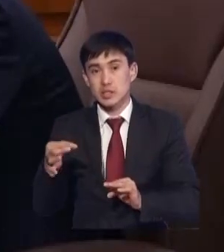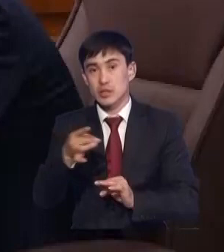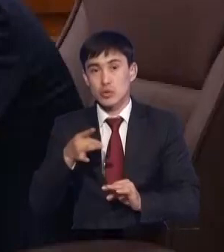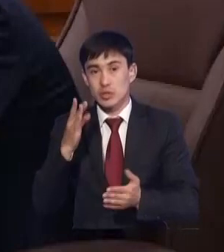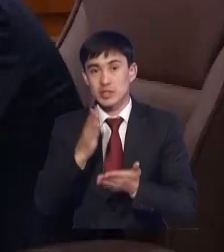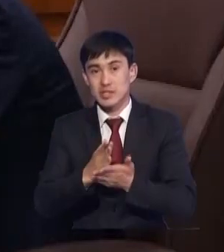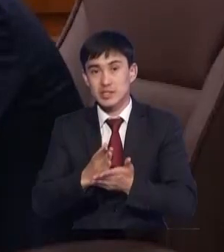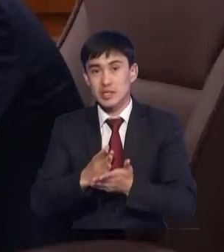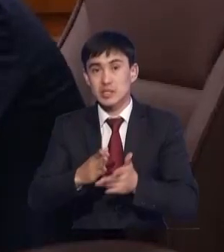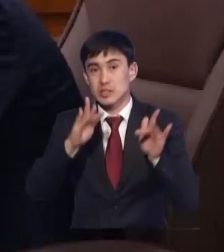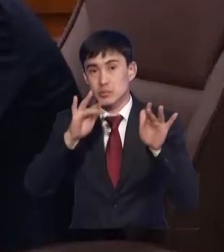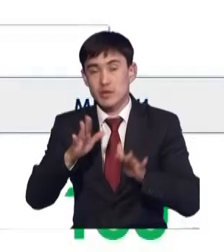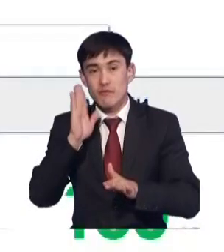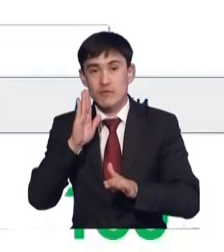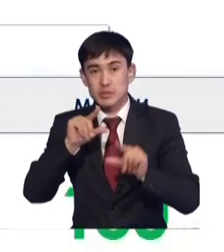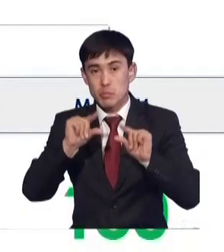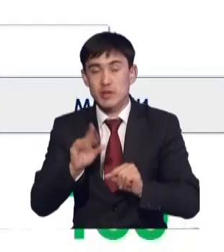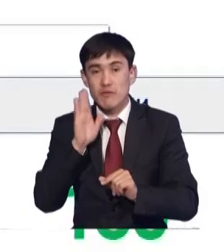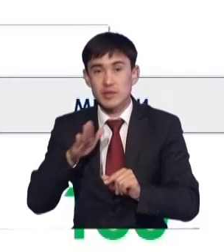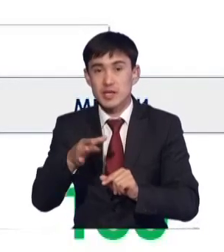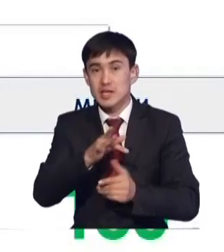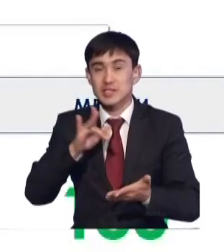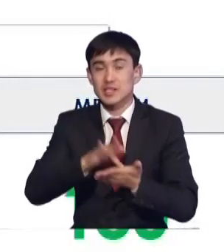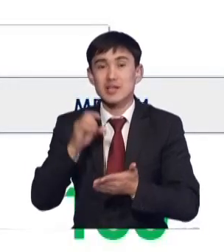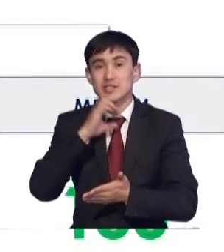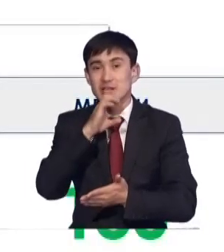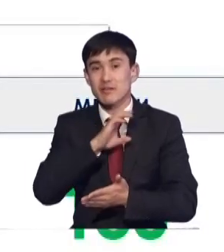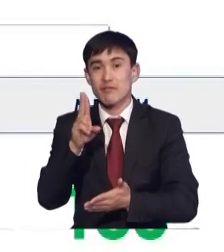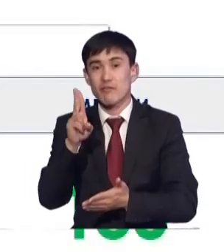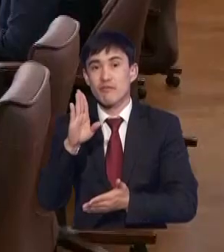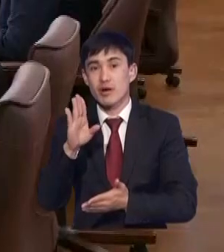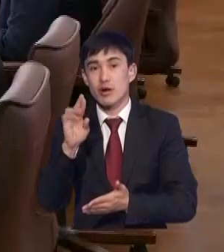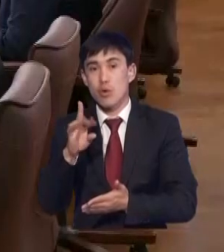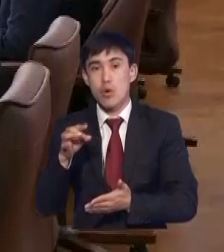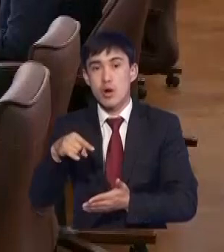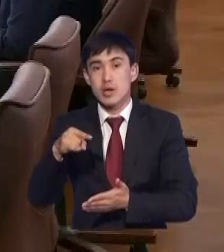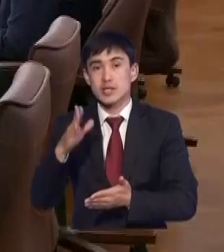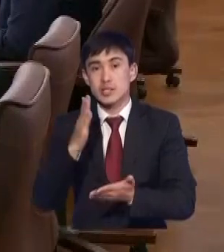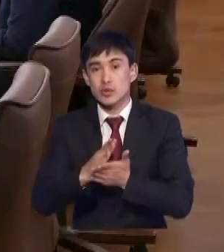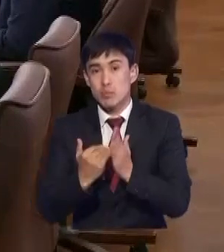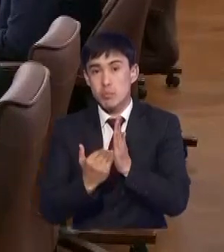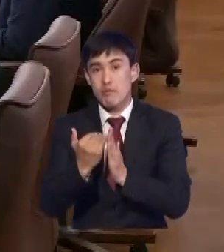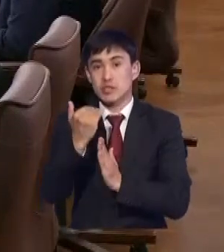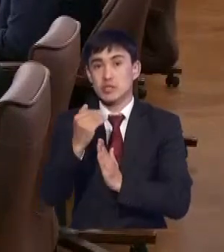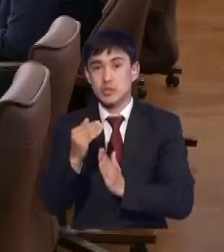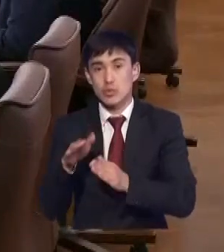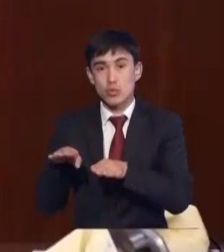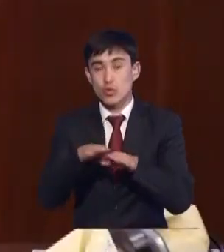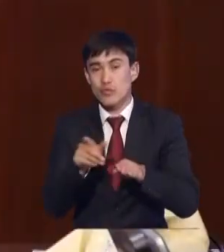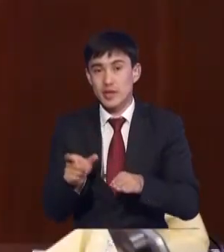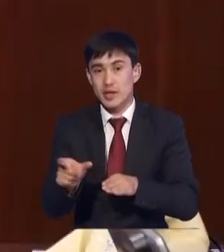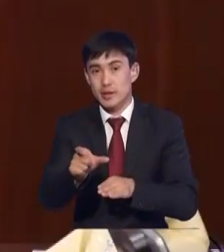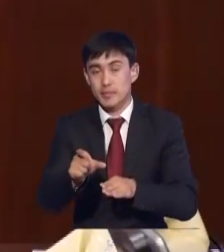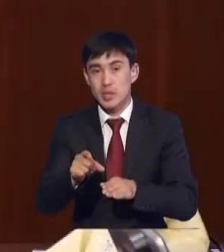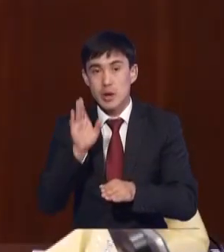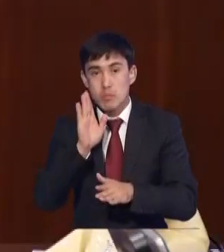наблюдается незначительный спад воды в Центральной северной и восточной части Казахстана идёт интенсивное повышение уровня рек в зоне